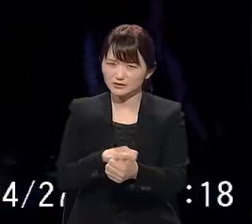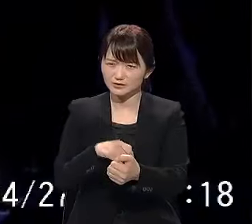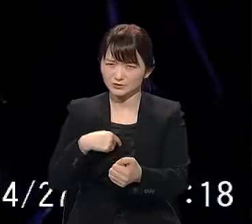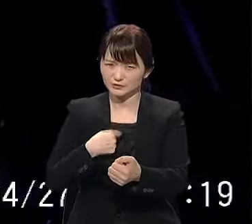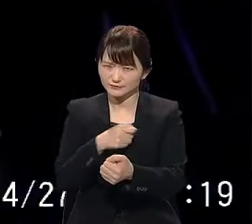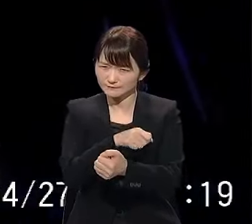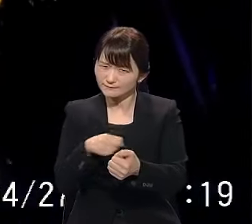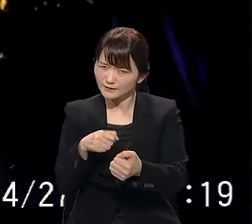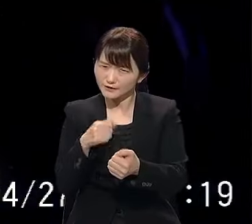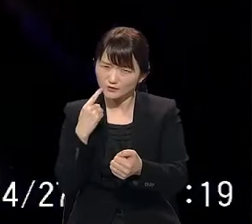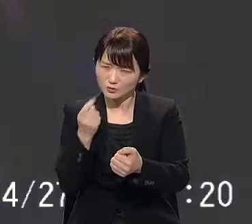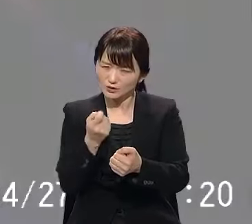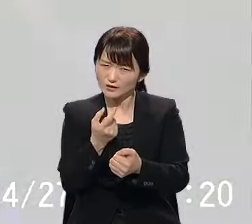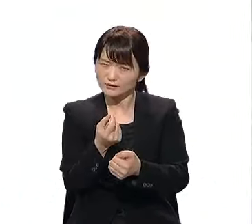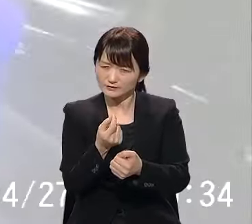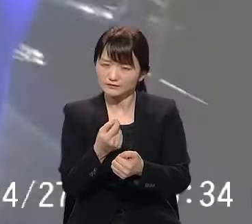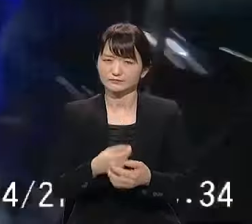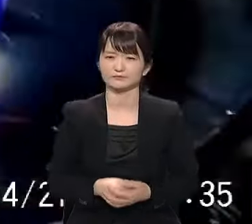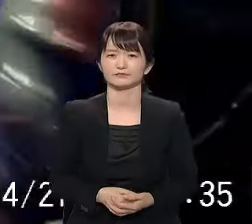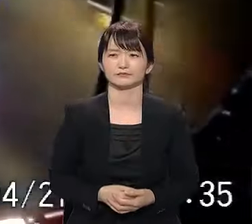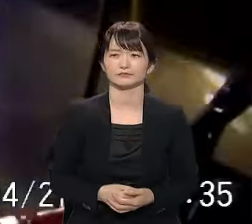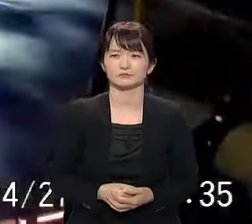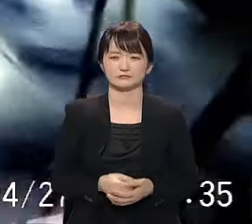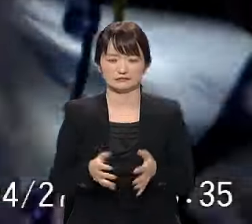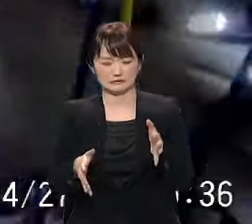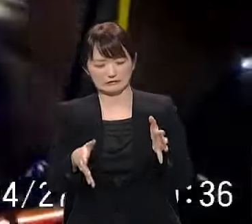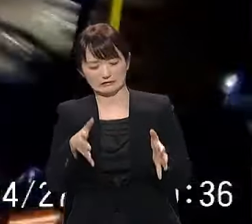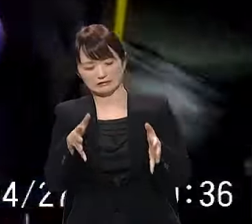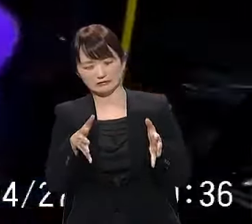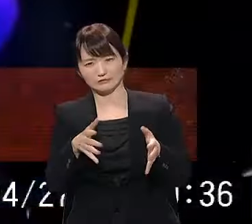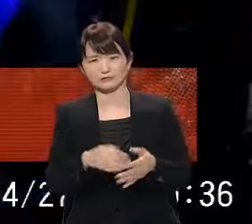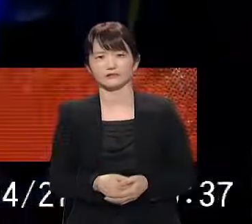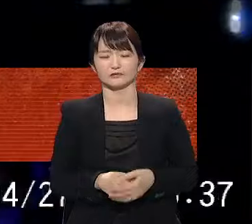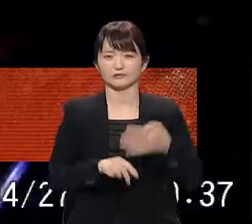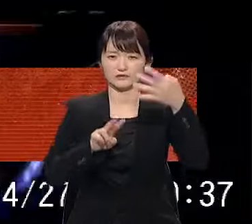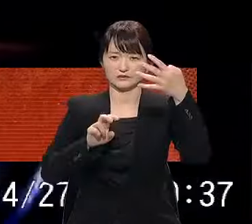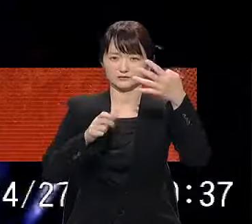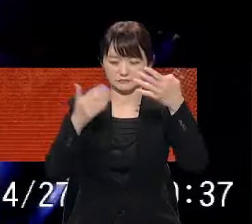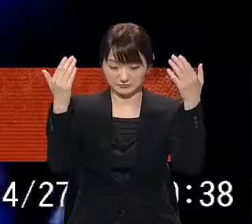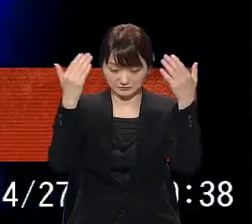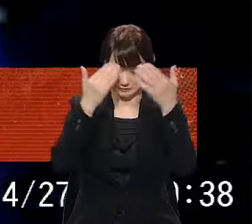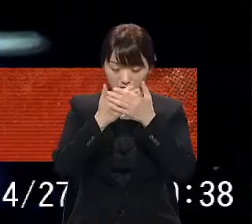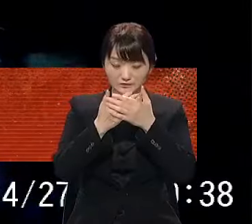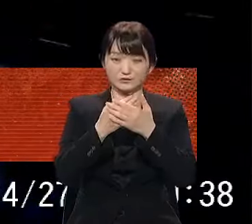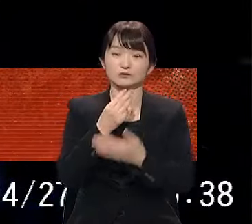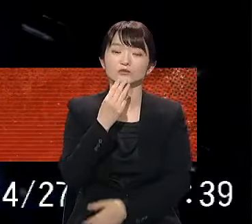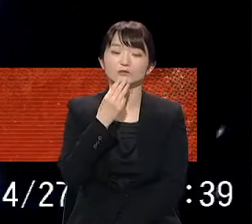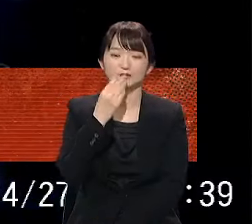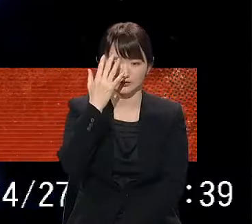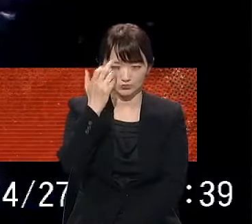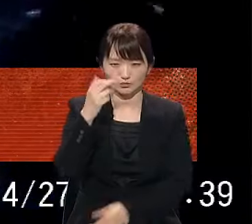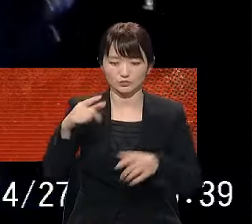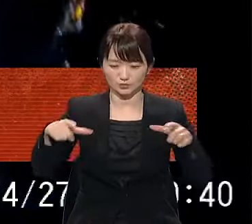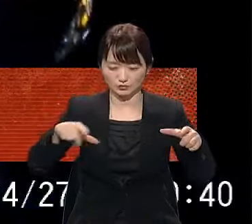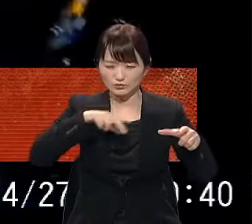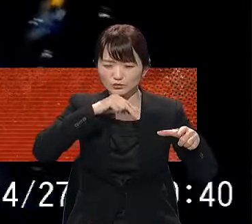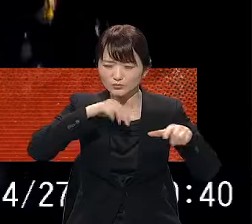스멜. 그럼에도 좀 엉성하고 어설픕니다. 지난 4월 27일 밤에 서울 도봉구 골목에서 있었던